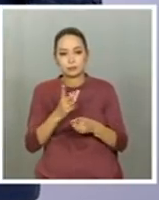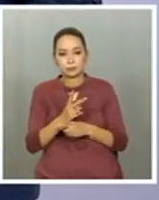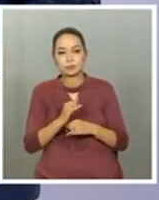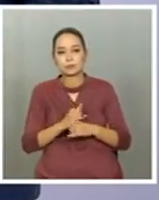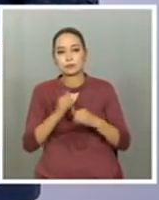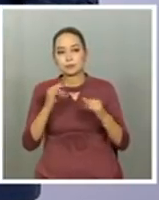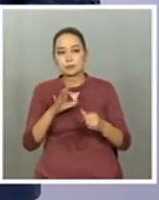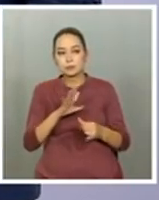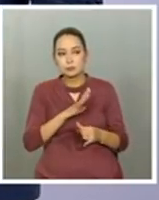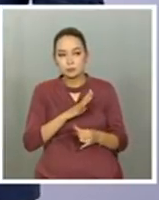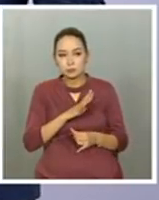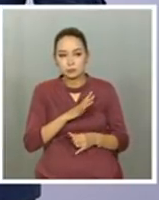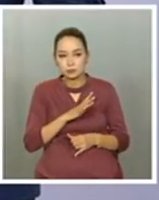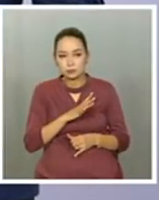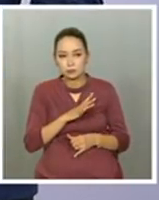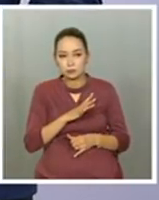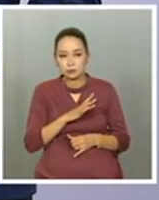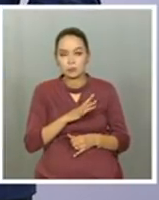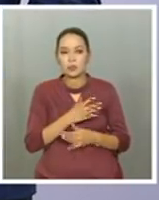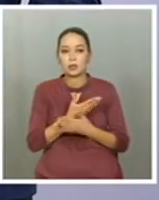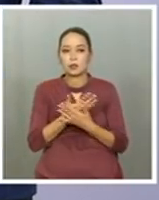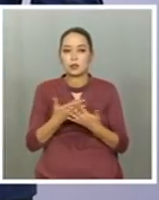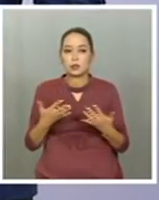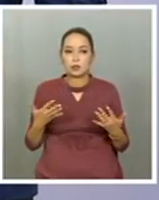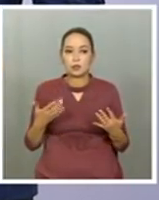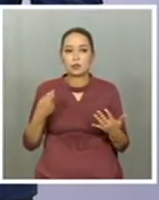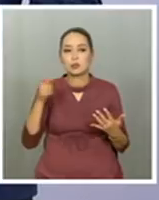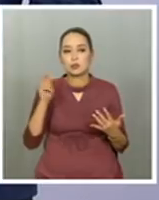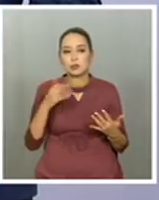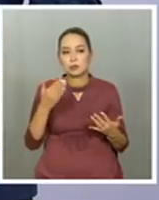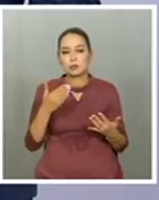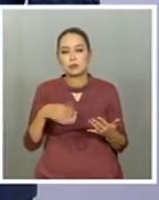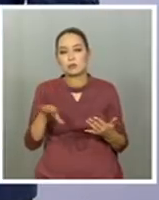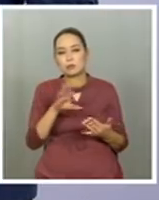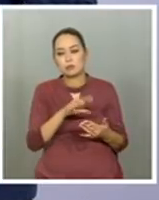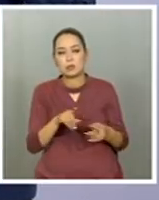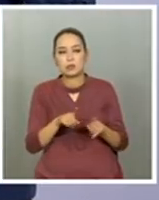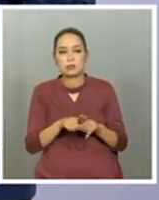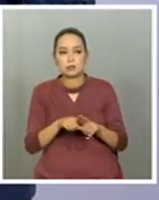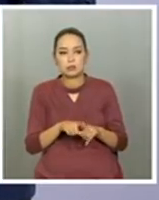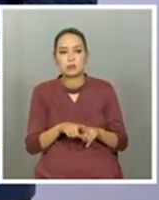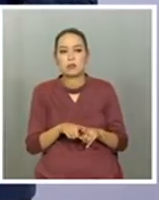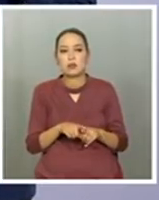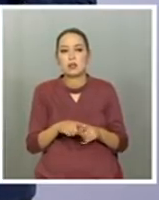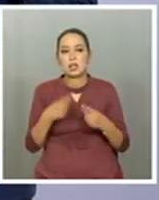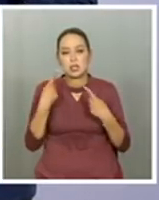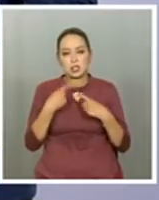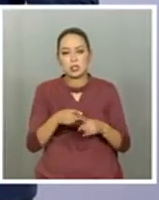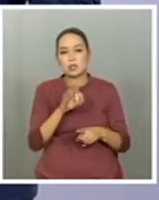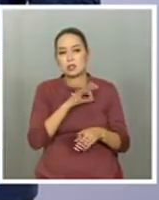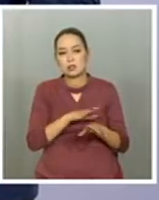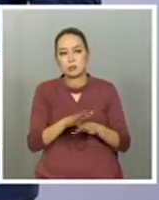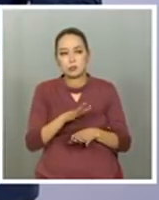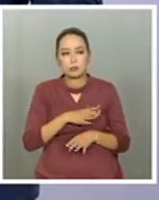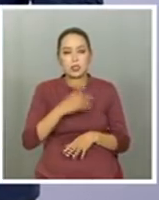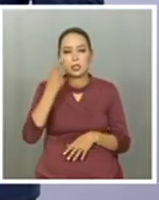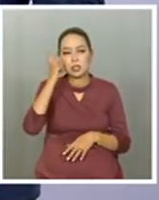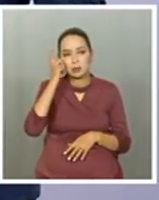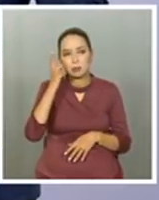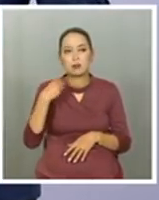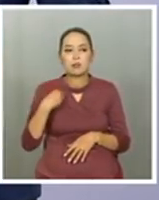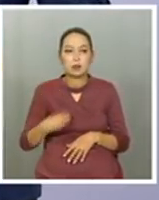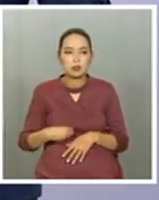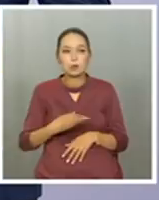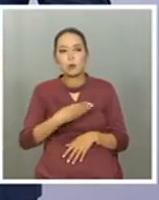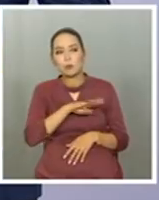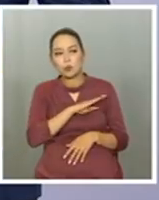және түрлі соғыс тактикалары қолданылды. Мәселен, Германия, Франция, Польша және басқа